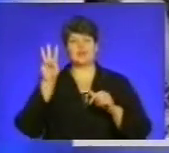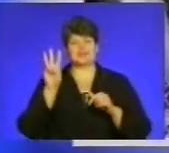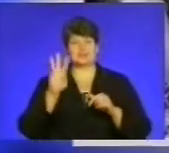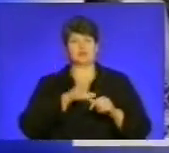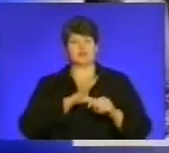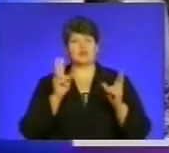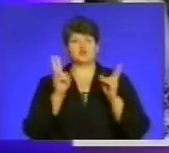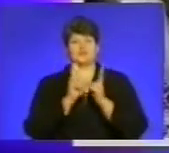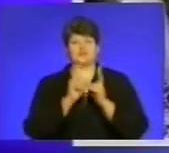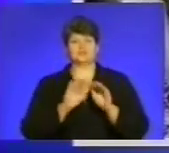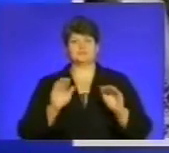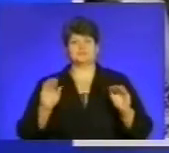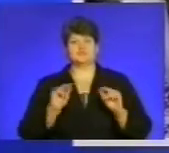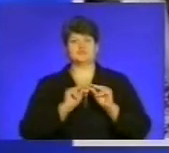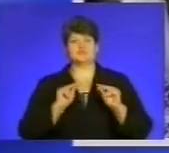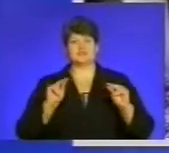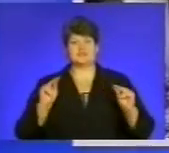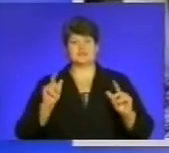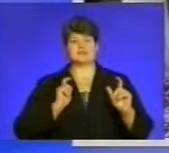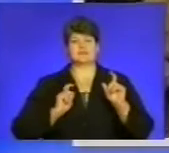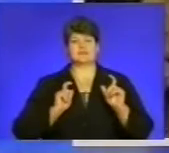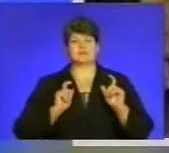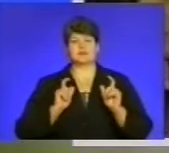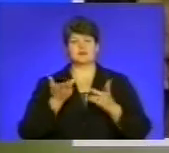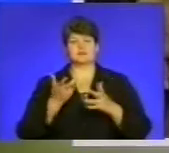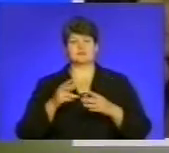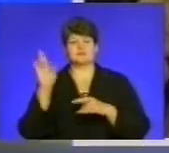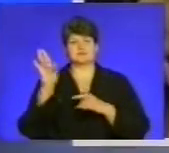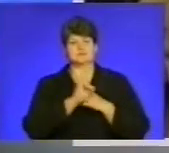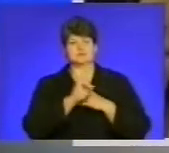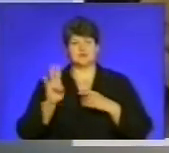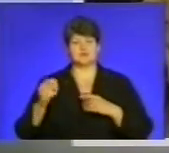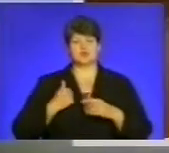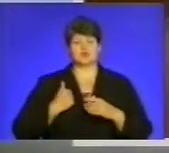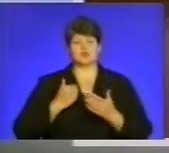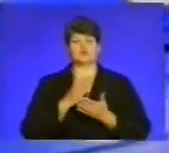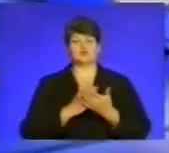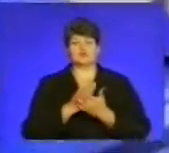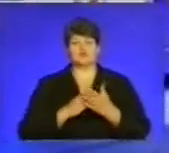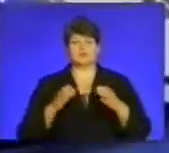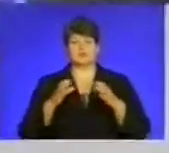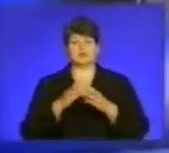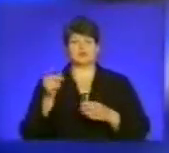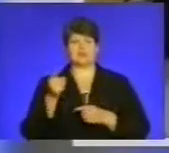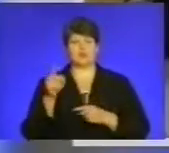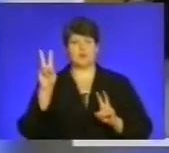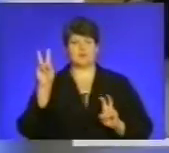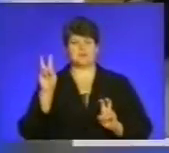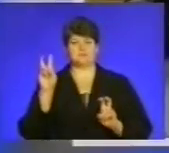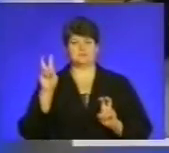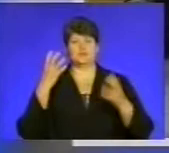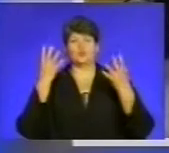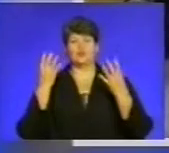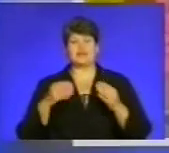відбулася зустріч учнів, вчителів, семінаристів та священнослужителів з військовослужбовцями батальйону «Тернопіль». У день